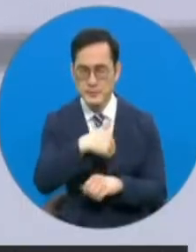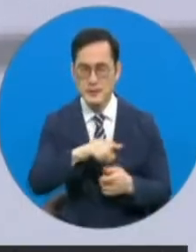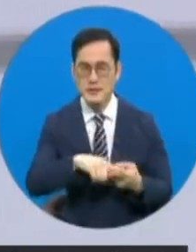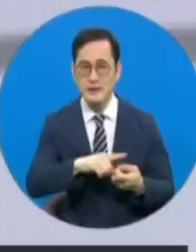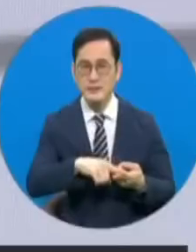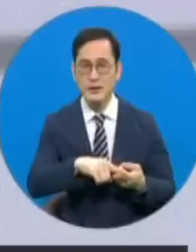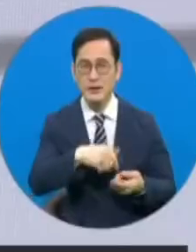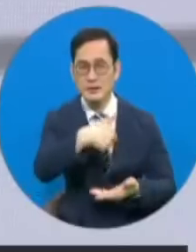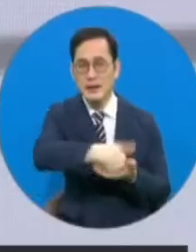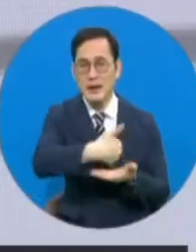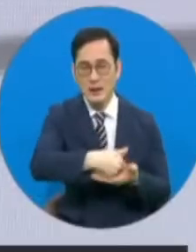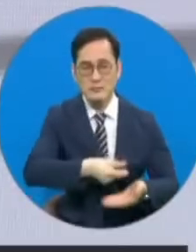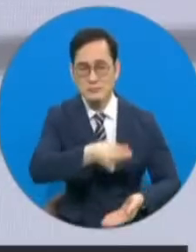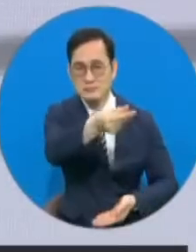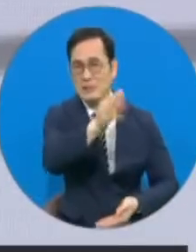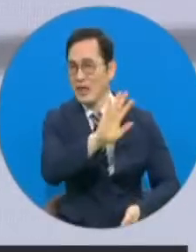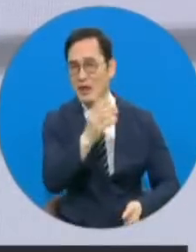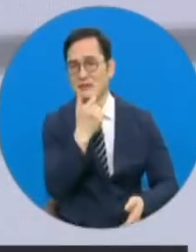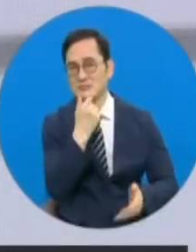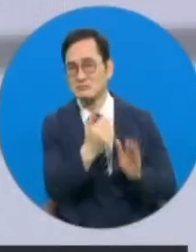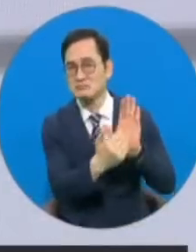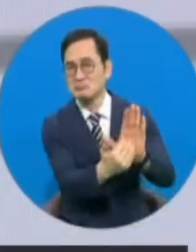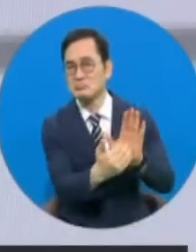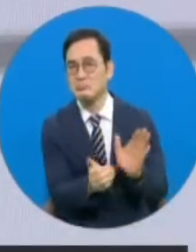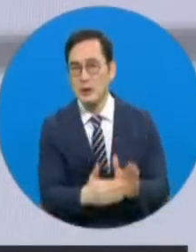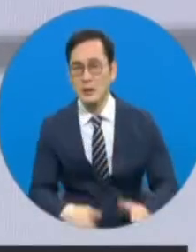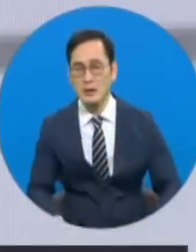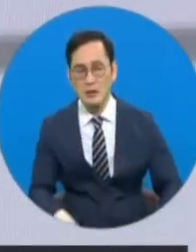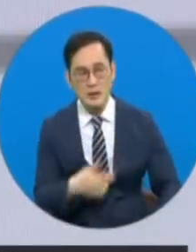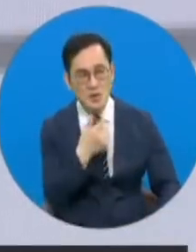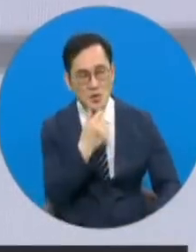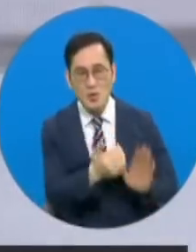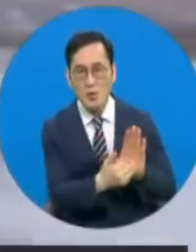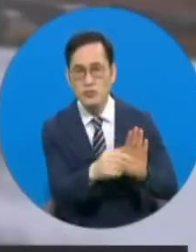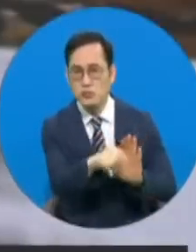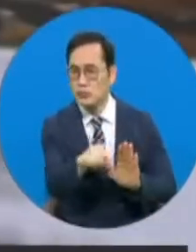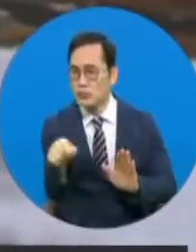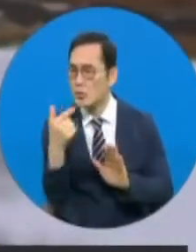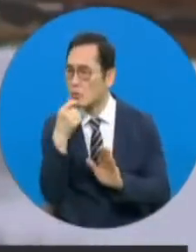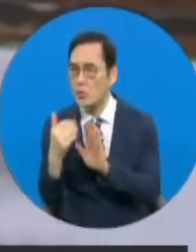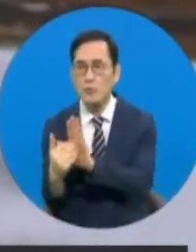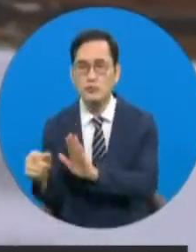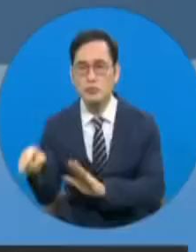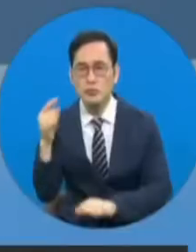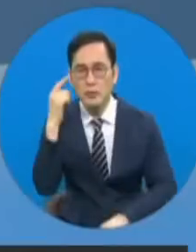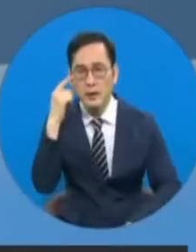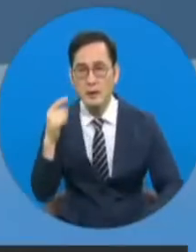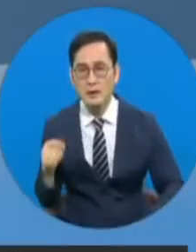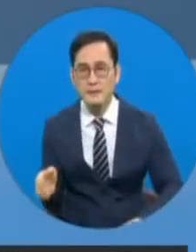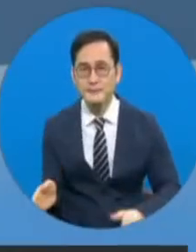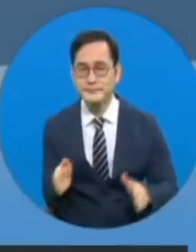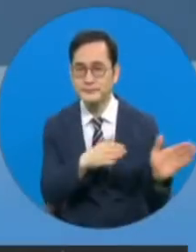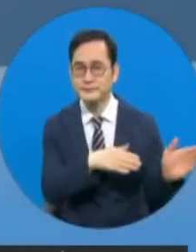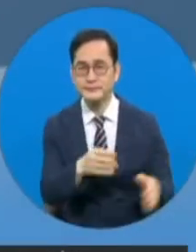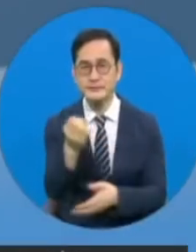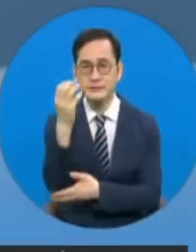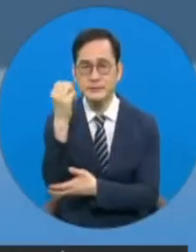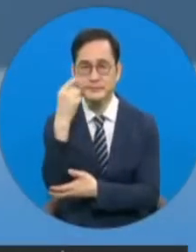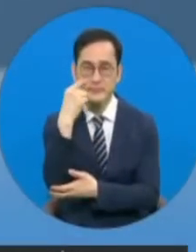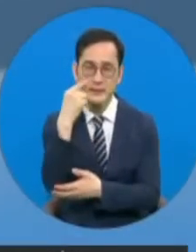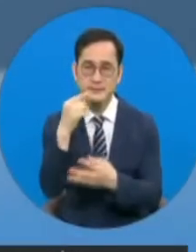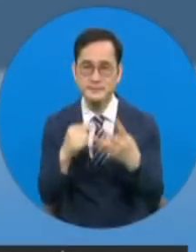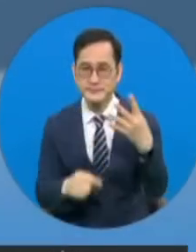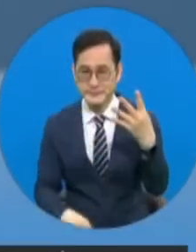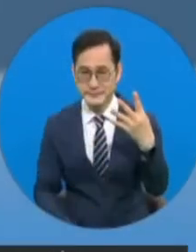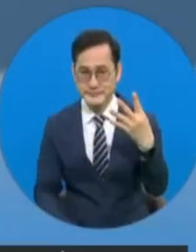어떻게 국민들은 바라볼까요 잠시 후에 이야기 나눠보겠습니다 오늘 조관신문 4가지 키워드 준비되어 있습니다 먼저 첫 번째 키워드부터 공개하겠습니다